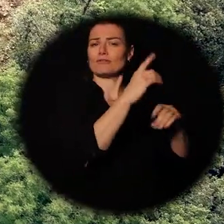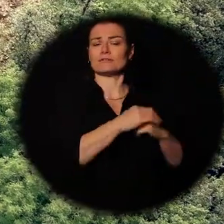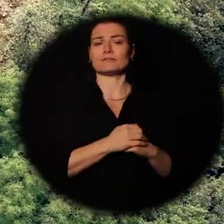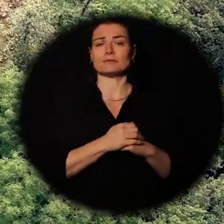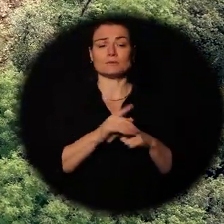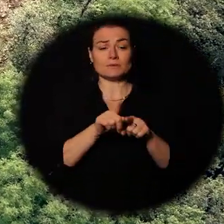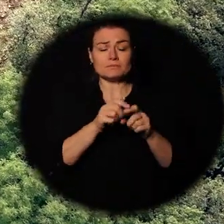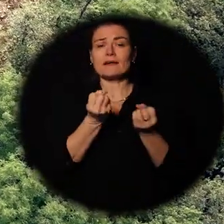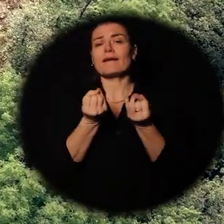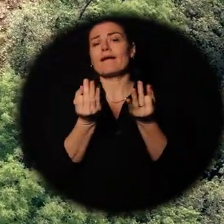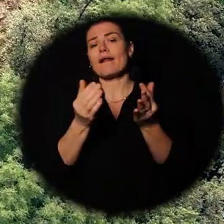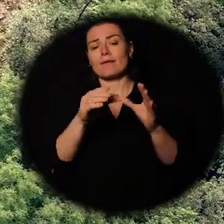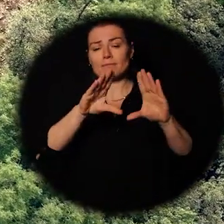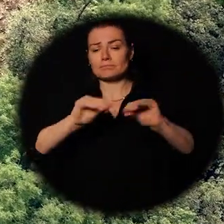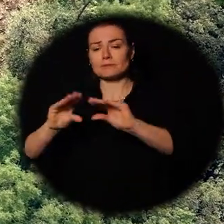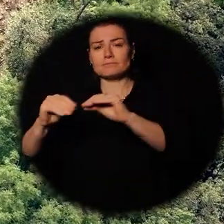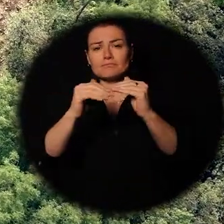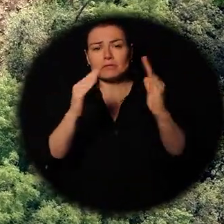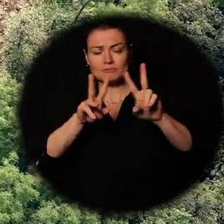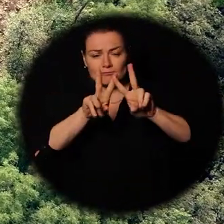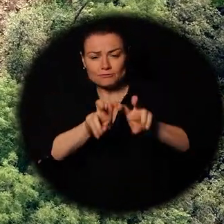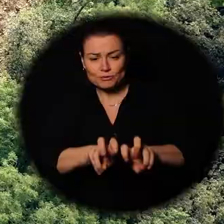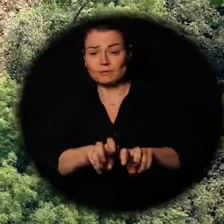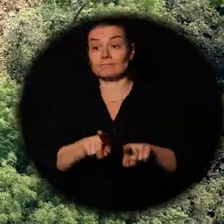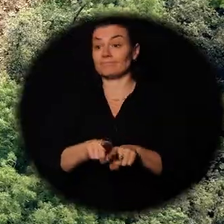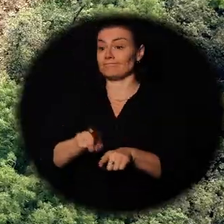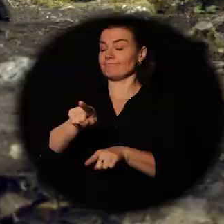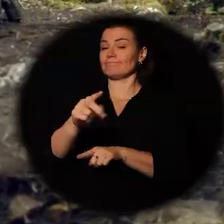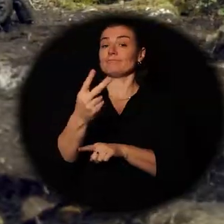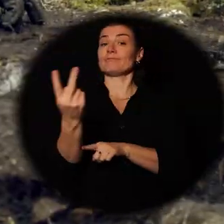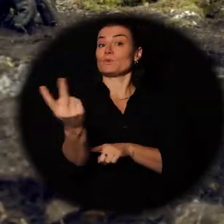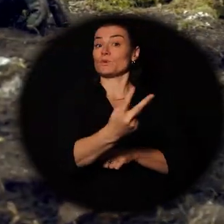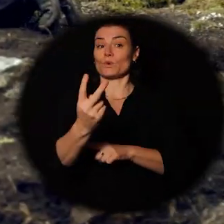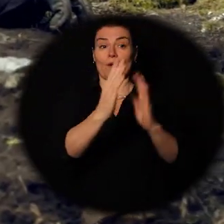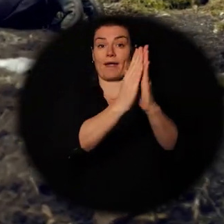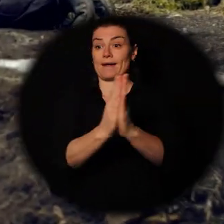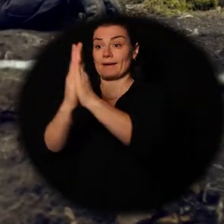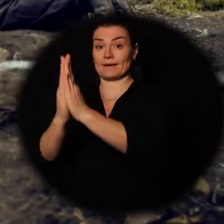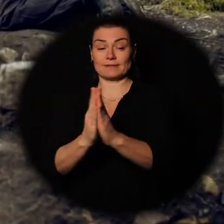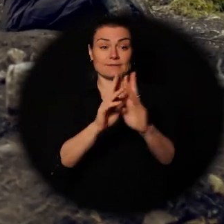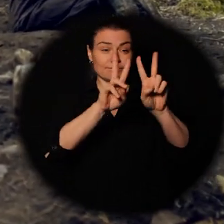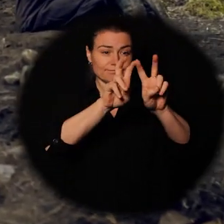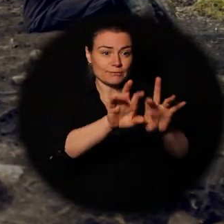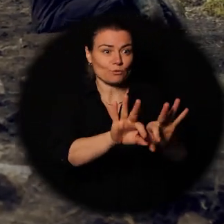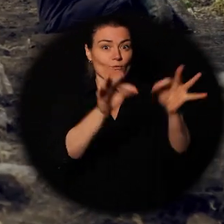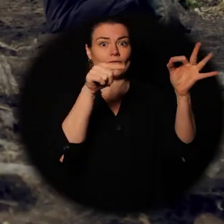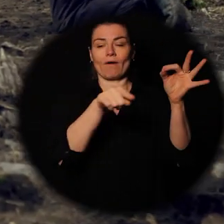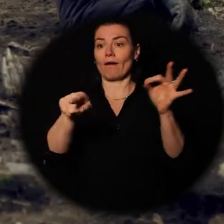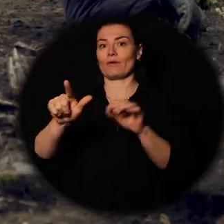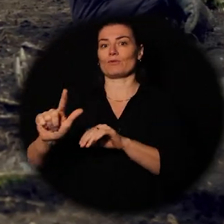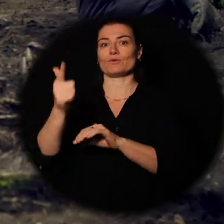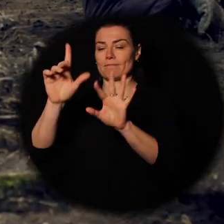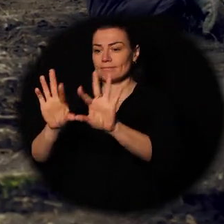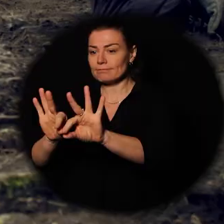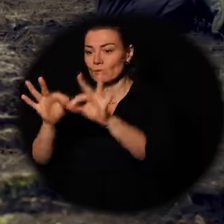quelques habitats, la reconnaissance d'une église, puis d'une deuxième, ça avait été une surprise. Et là,